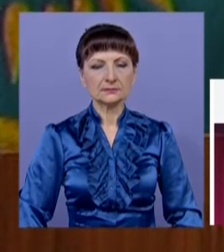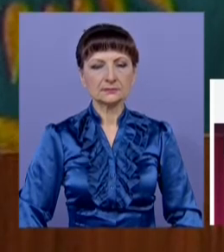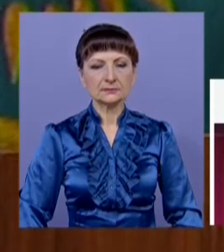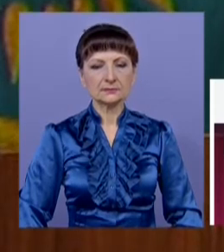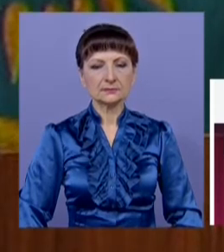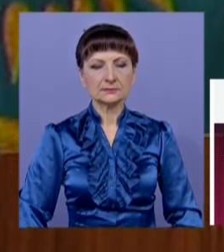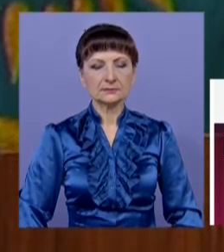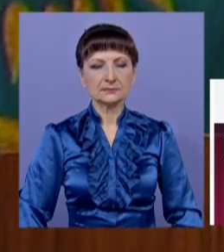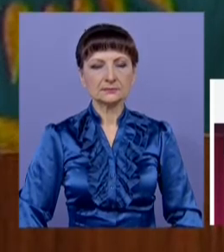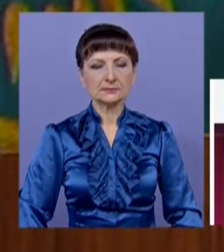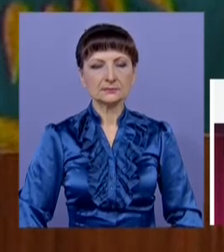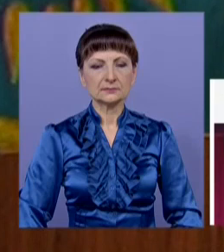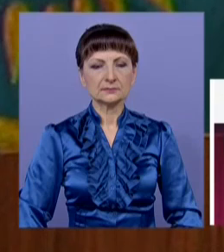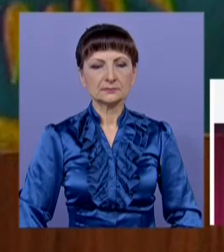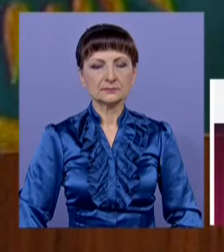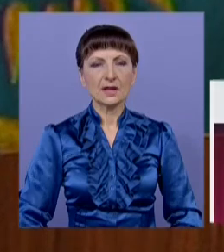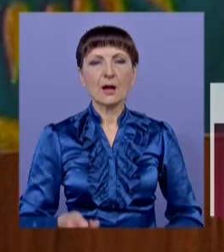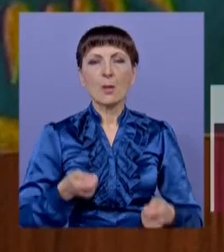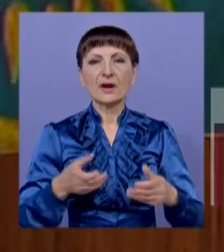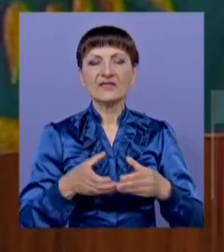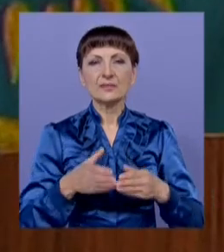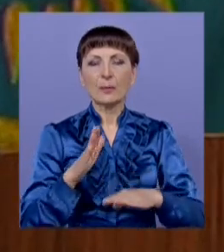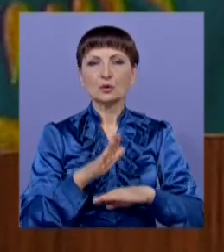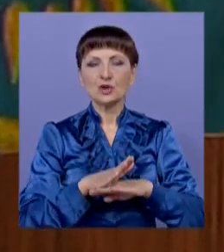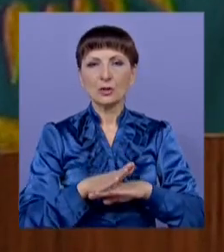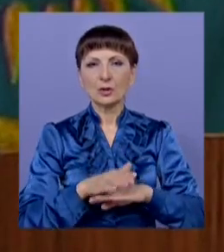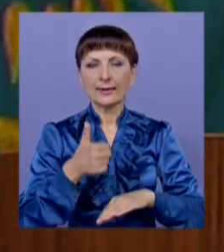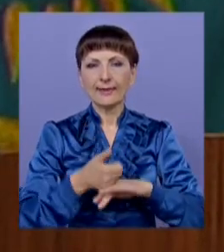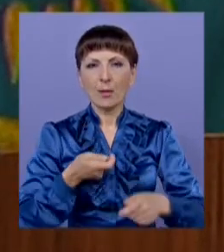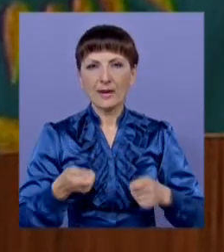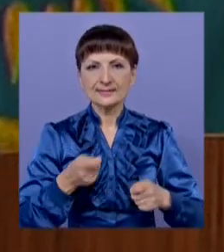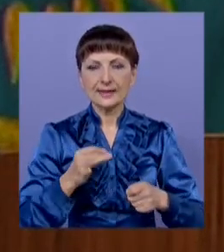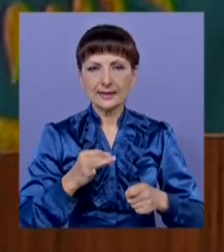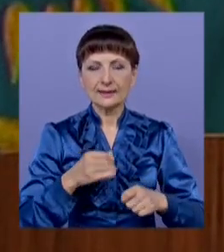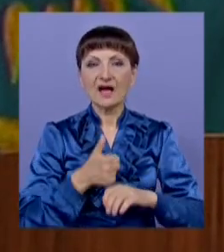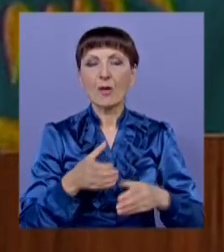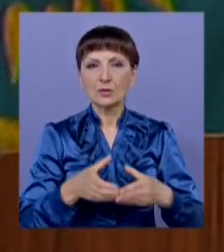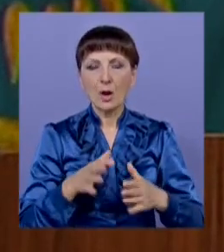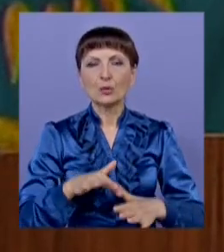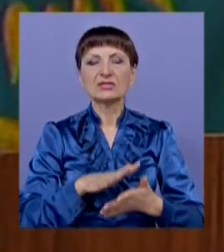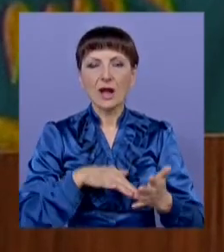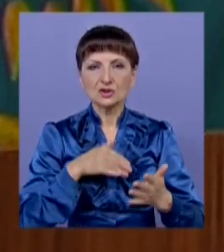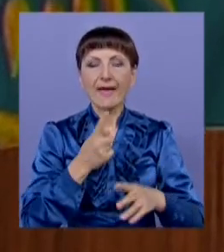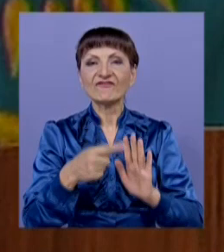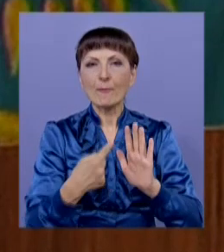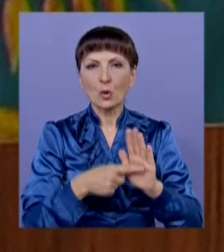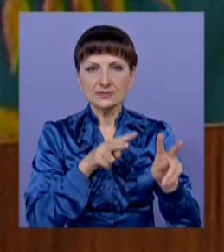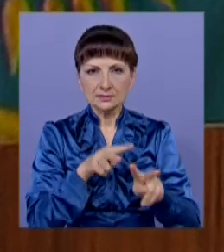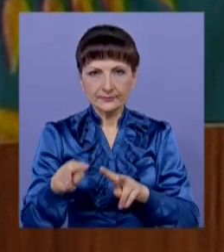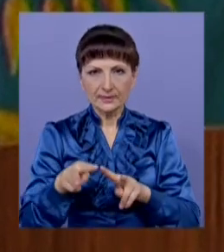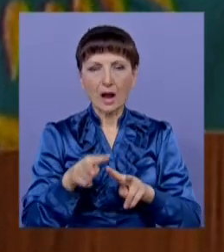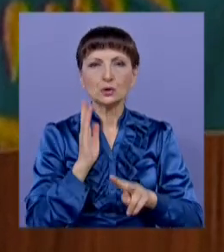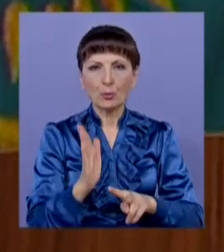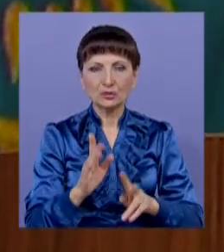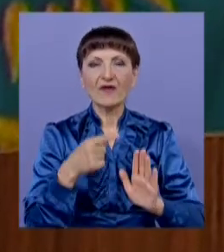қажет. Правительство по поручению Елбасы и главы государства будет и в дальнейшем держать вопросы дальнейшего развития, держать на